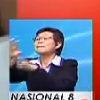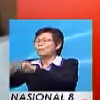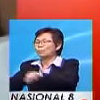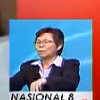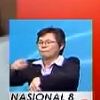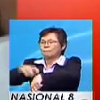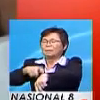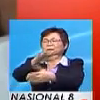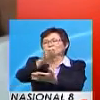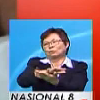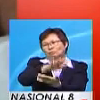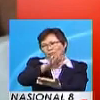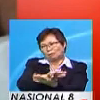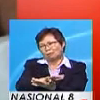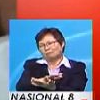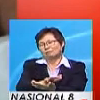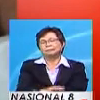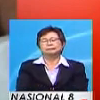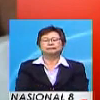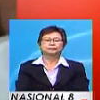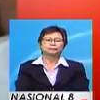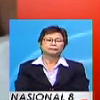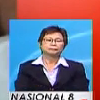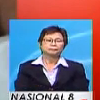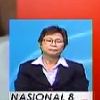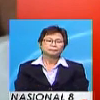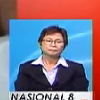ketika sesi persekolahan berlangsung